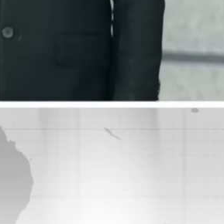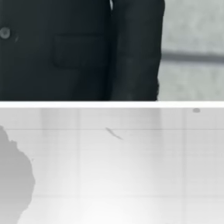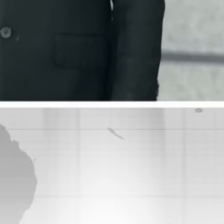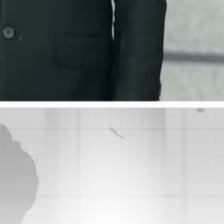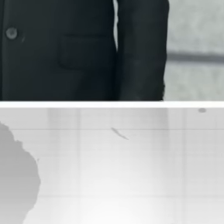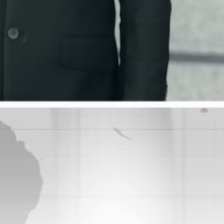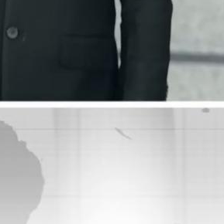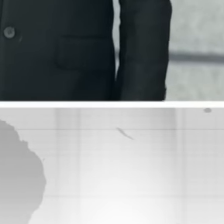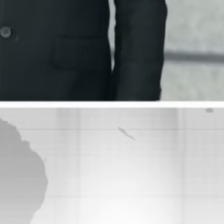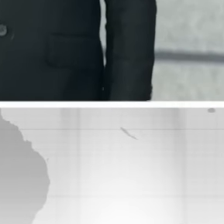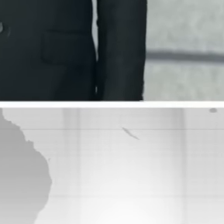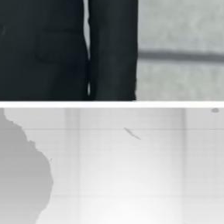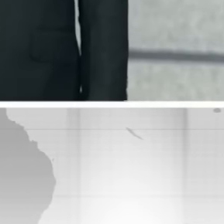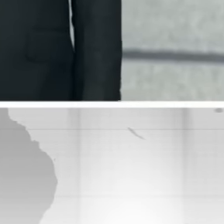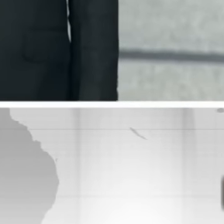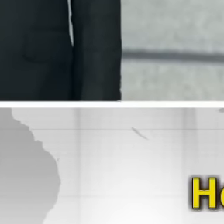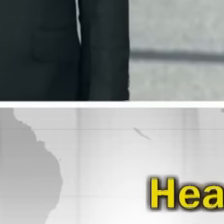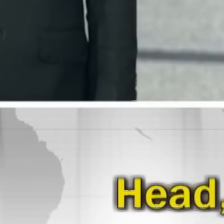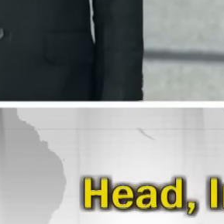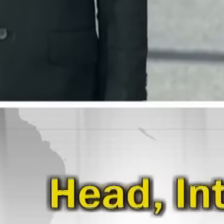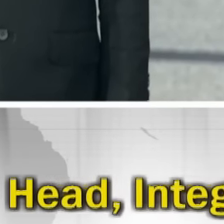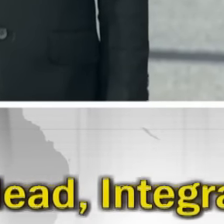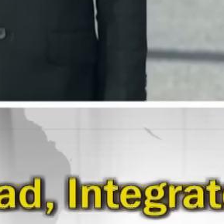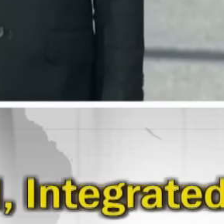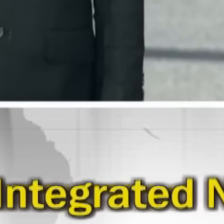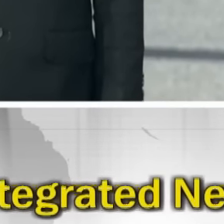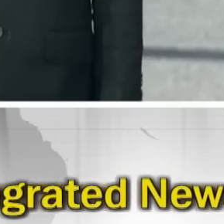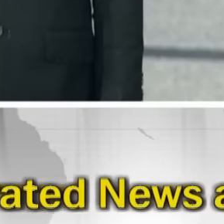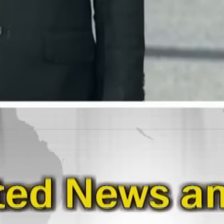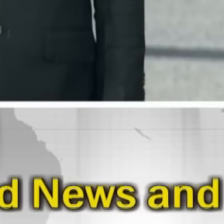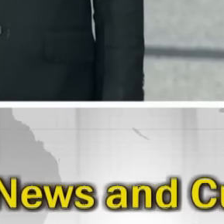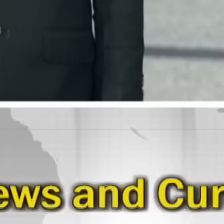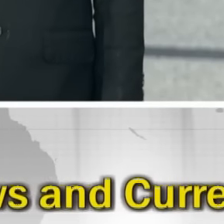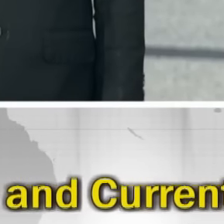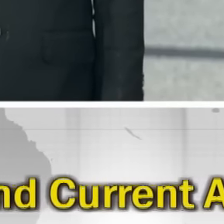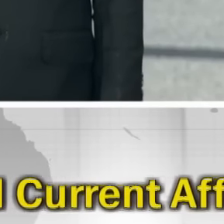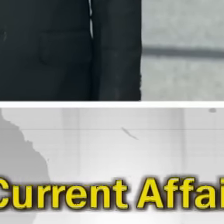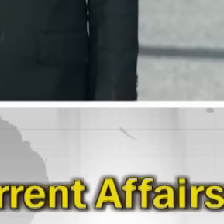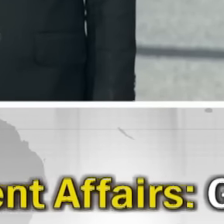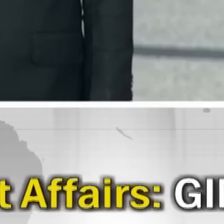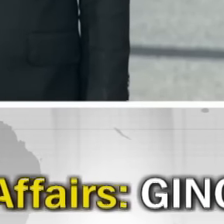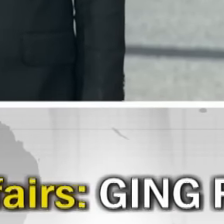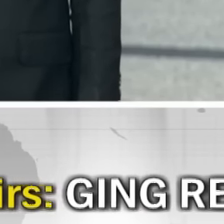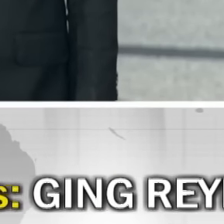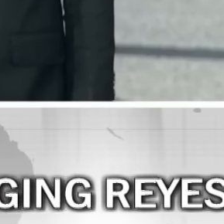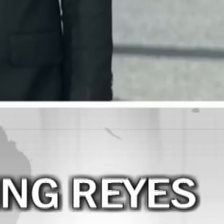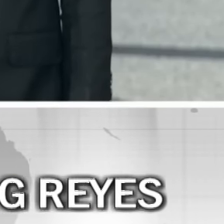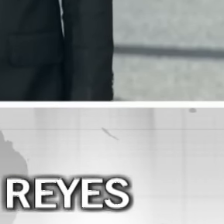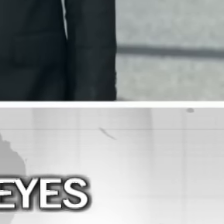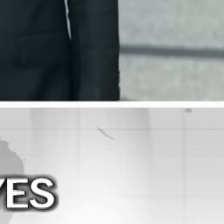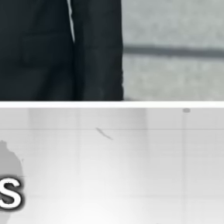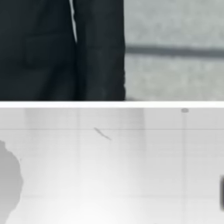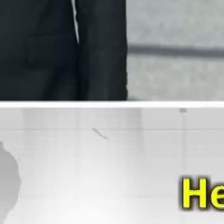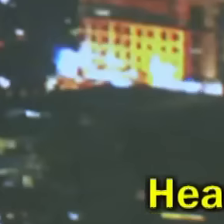Yan po mga balitang nakakalap sa aming mas malawak na pagpapatrol. Patuloy kaming maglilingkod, mga